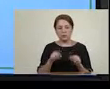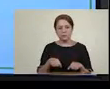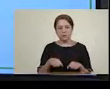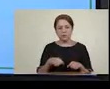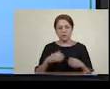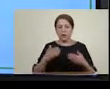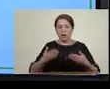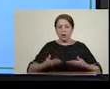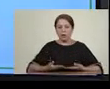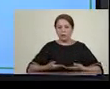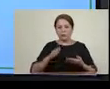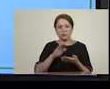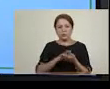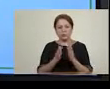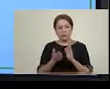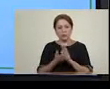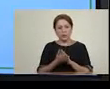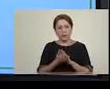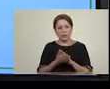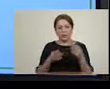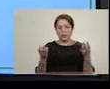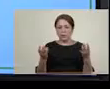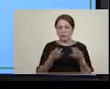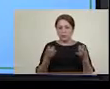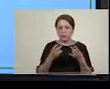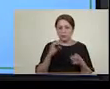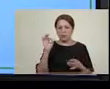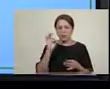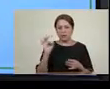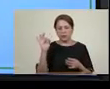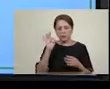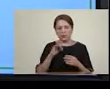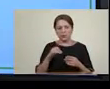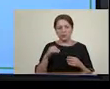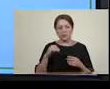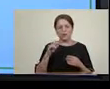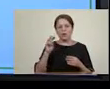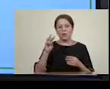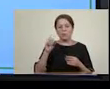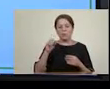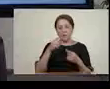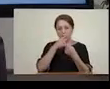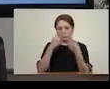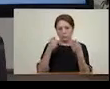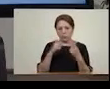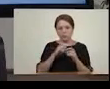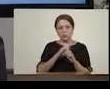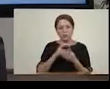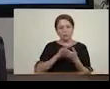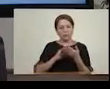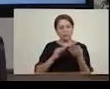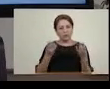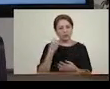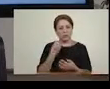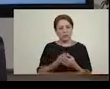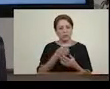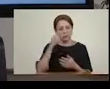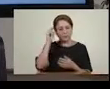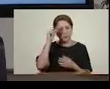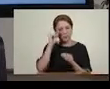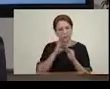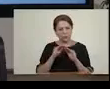yashash muhiti va ahamiyati haqidagi ma'lumotlar bilan to'ldirishingiz kerak. Aziz